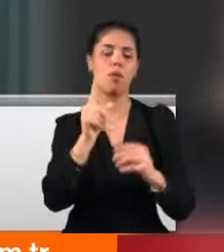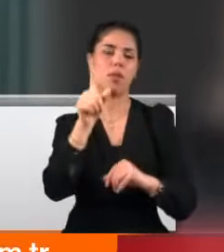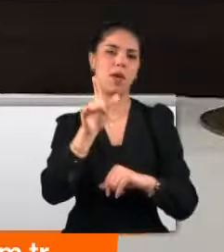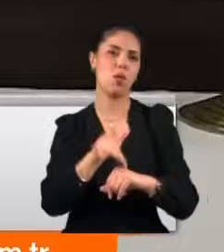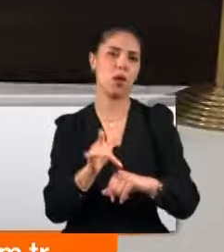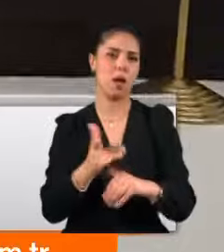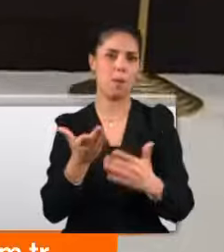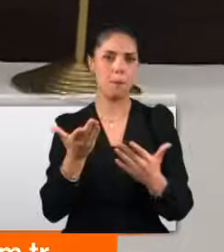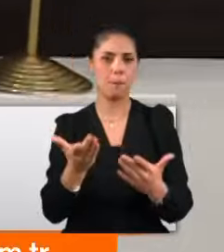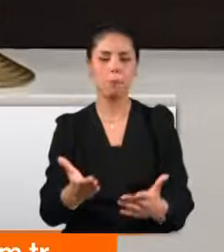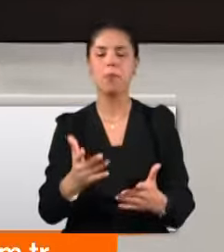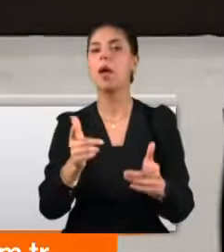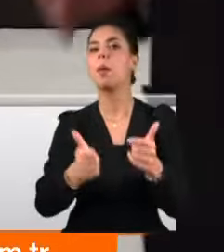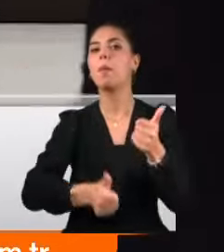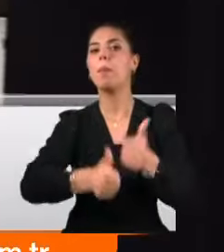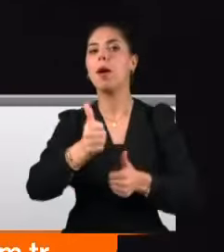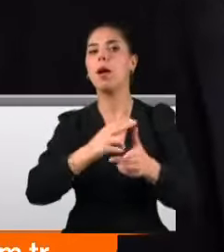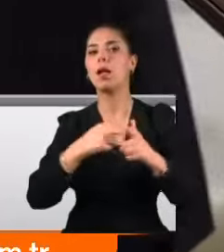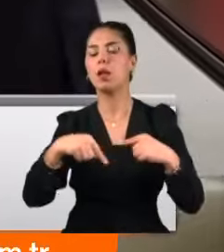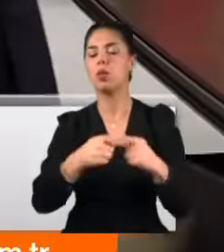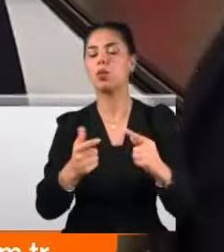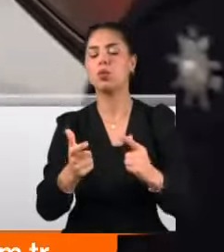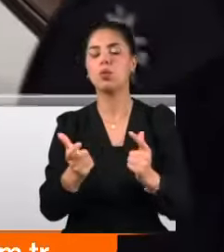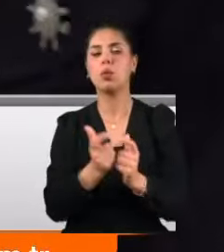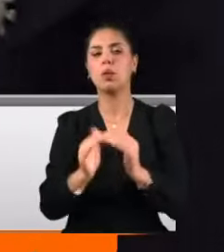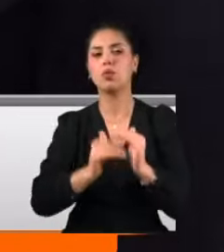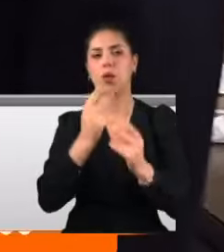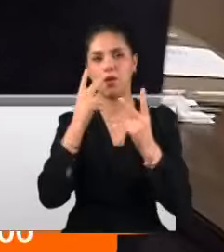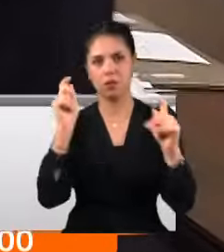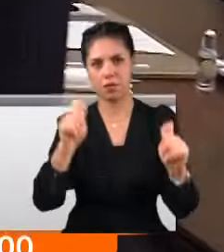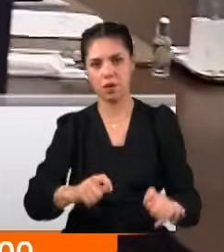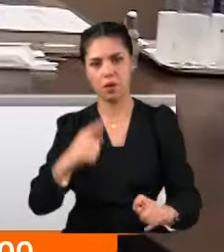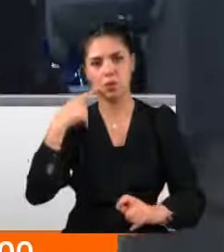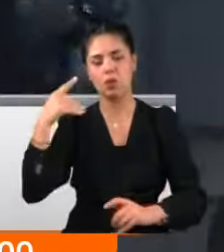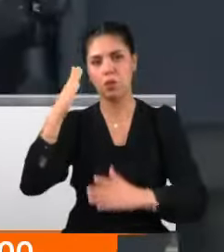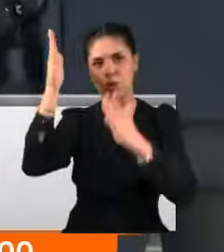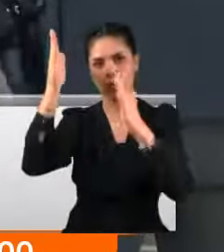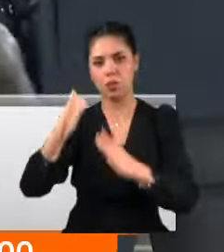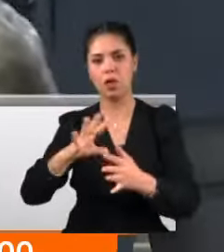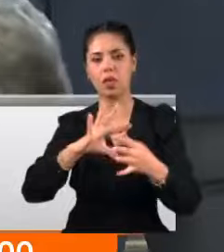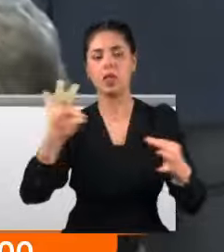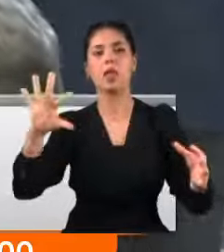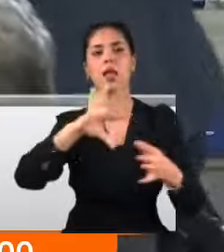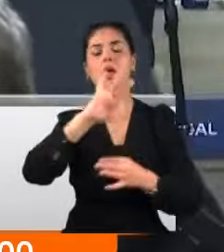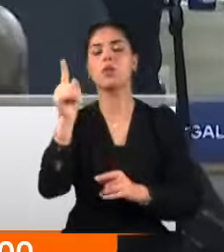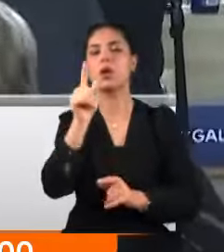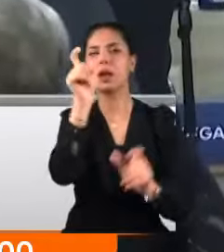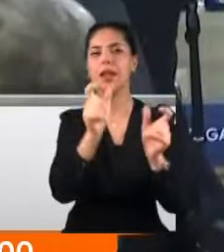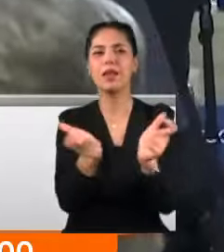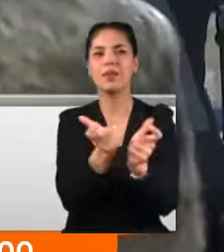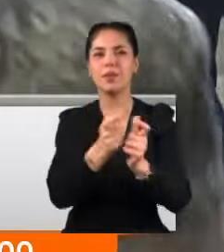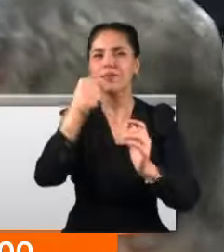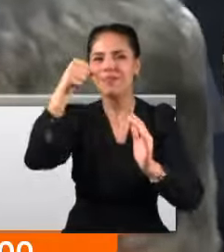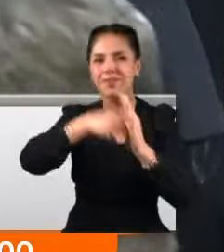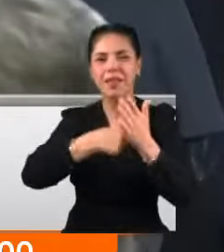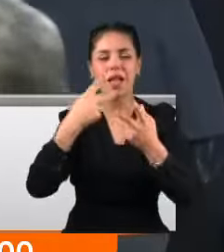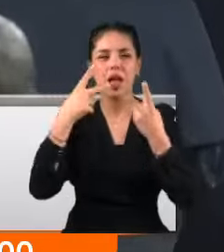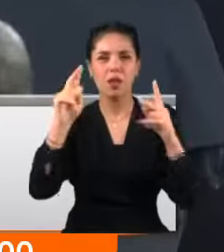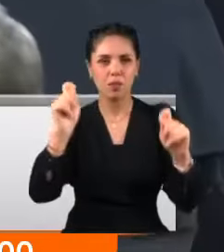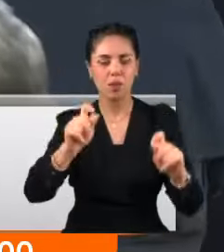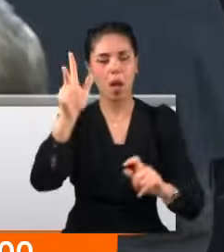sıkıştırılamayan sonrası verdii önemli mesajlarını Cumhurbaşkanı Erdoğan NATO liderler zirvesinin perde arkasını anlatırken Amerika Birleşik